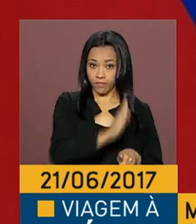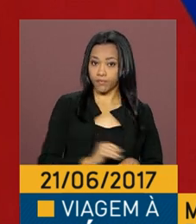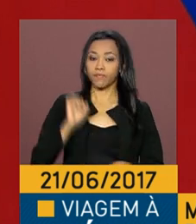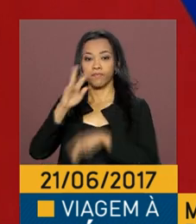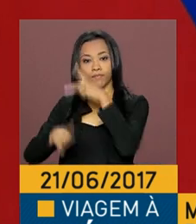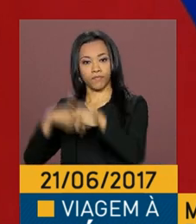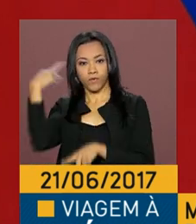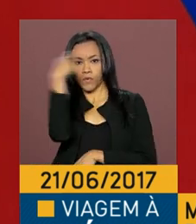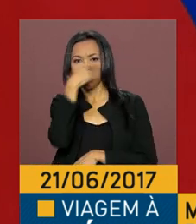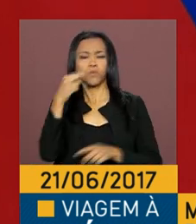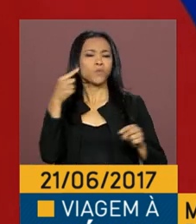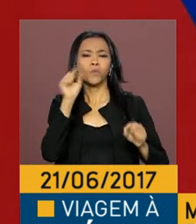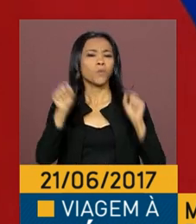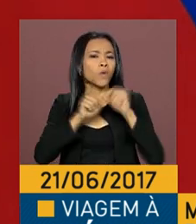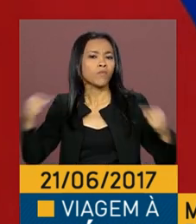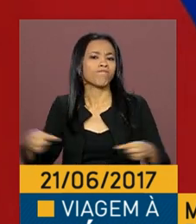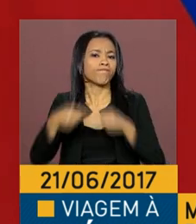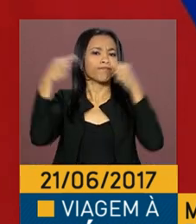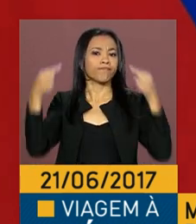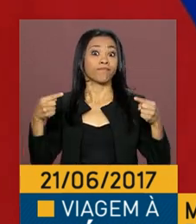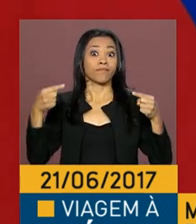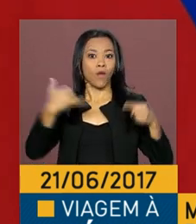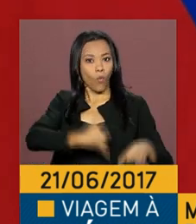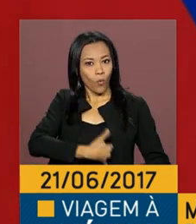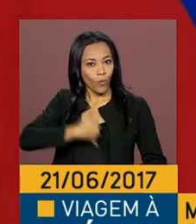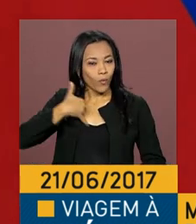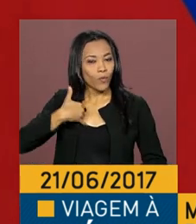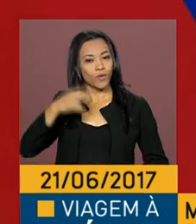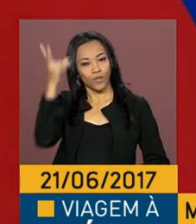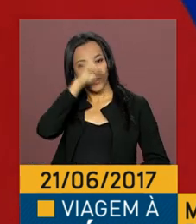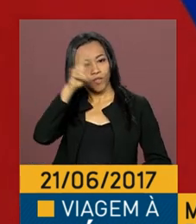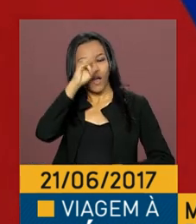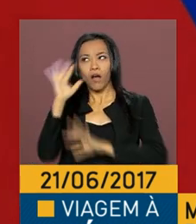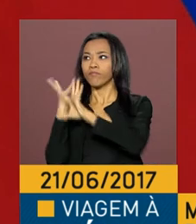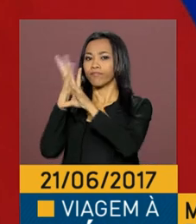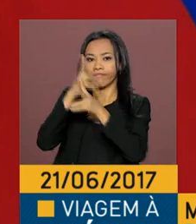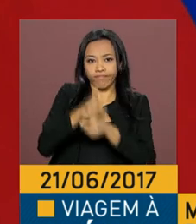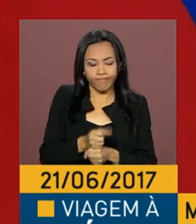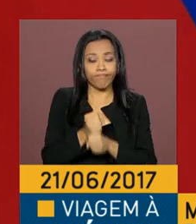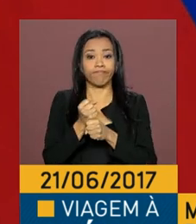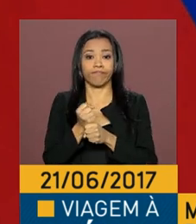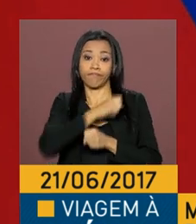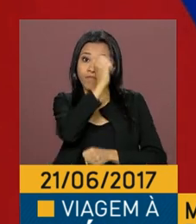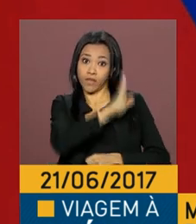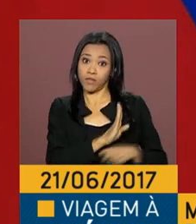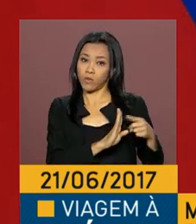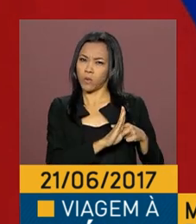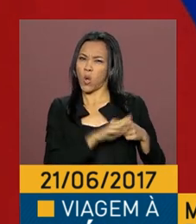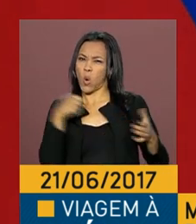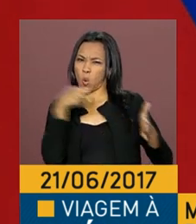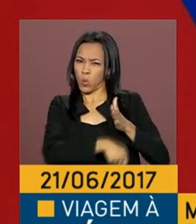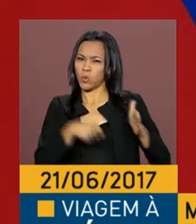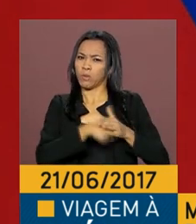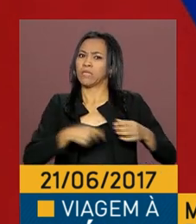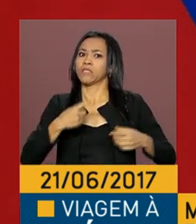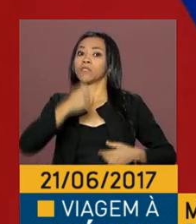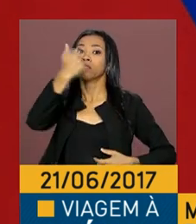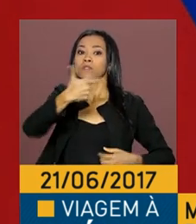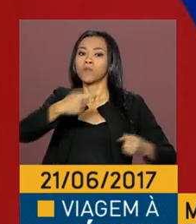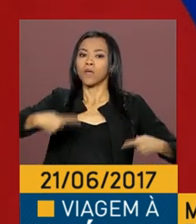comum fundamentado orgulho da nossa história. O Brasil, que lutou na Segunda Guerra